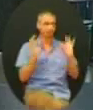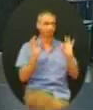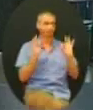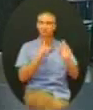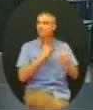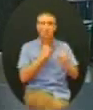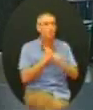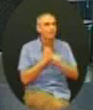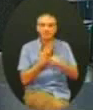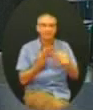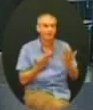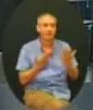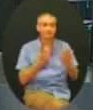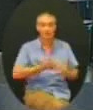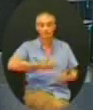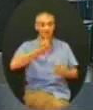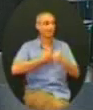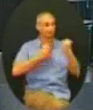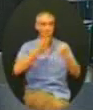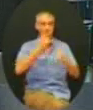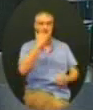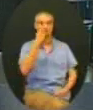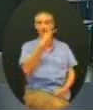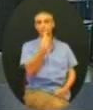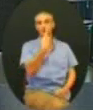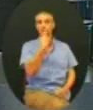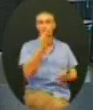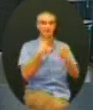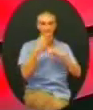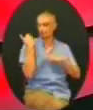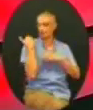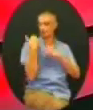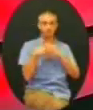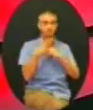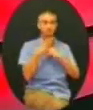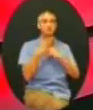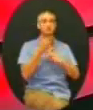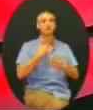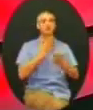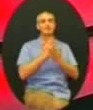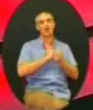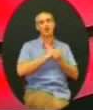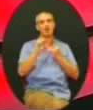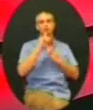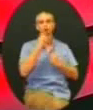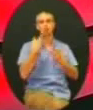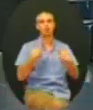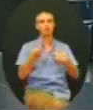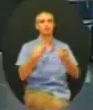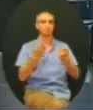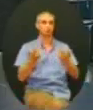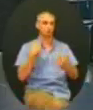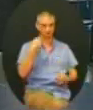לא מתפקד, ומנהיגת השמאל היא זהבה, והיא בעצמה אמרה בוועידה לפני האחרונה, ששרפנו שנה. ואנחנו